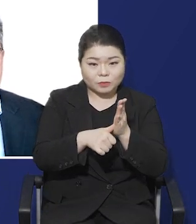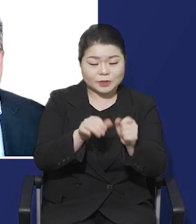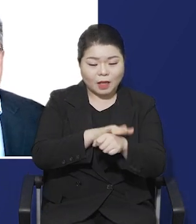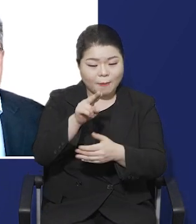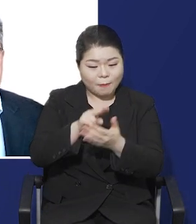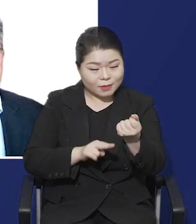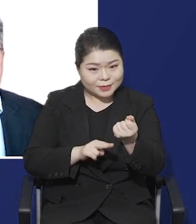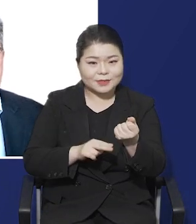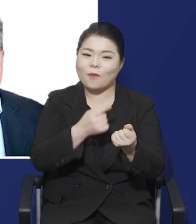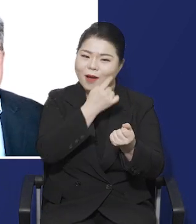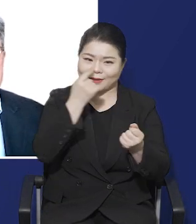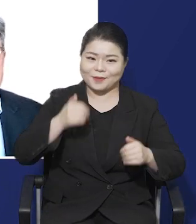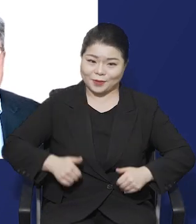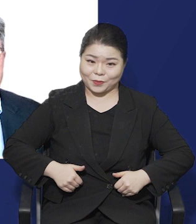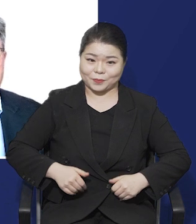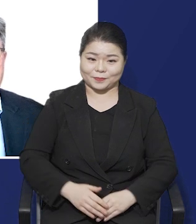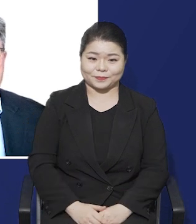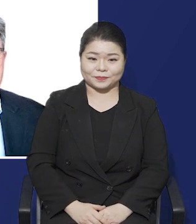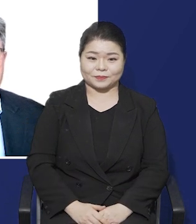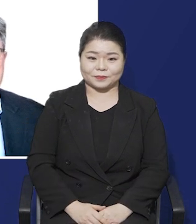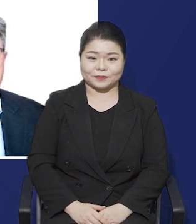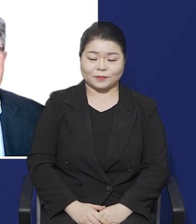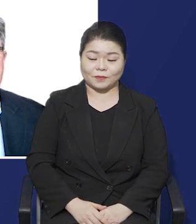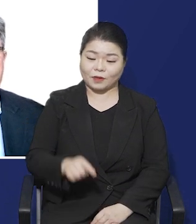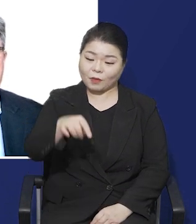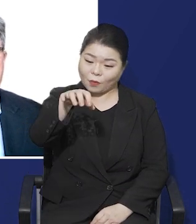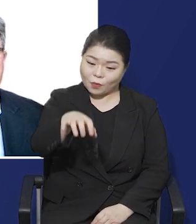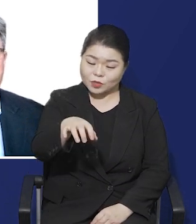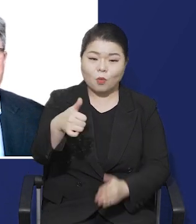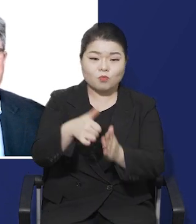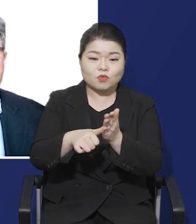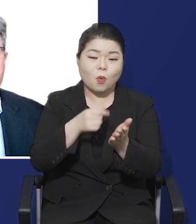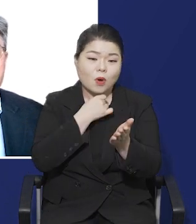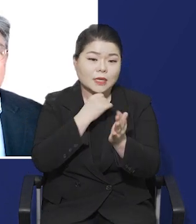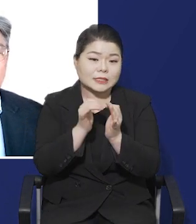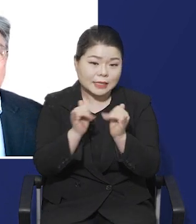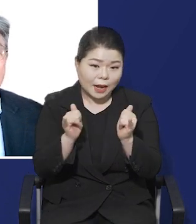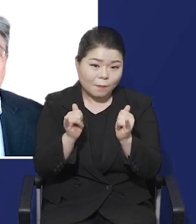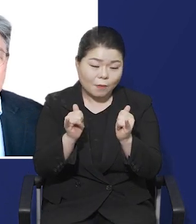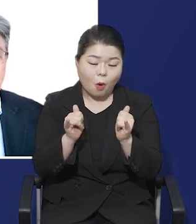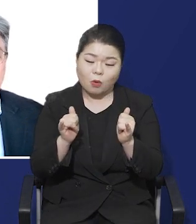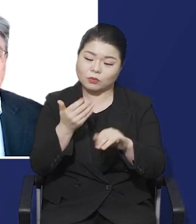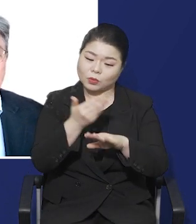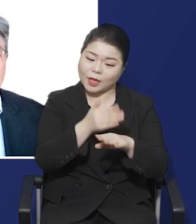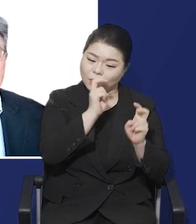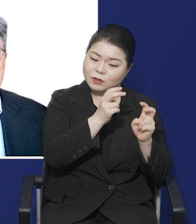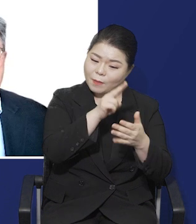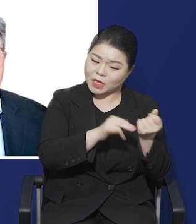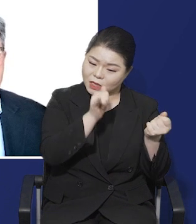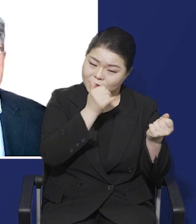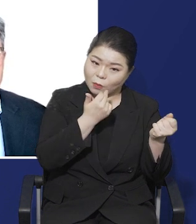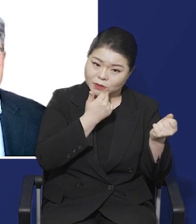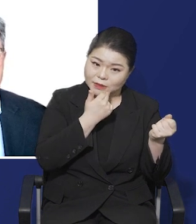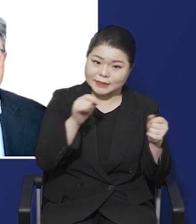시장성입니다. 수출 대상인 목적 시장에서 해당 상품의 수요와 공급 상태가 어떠한지